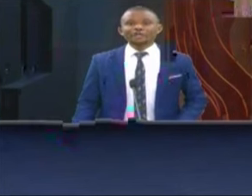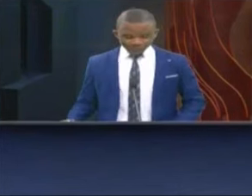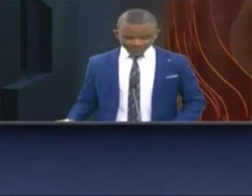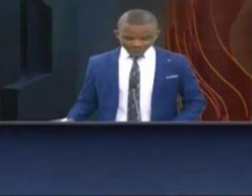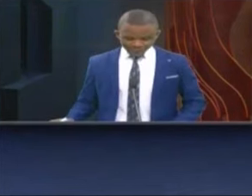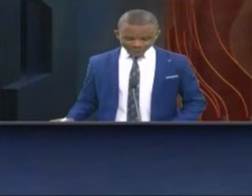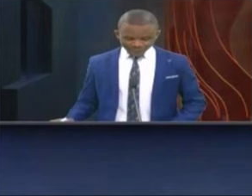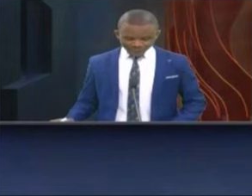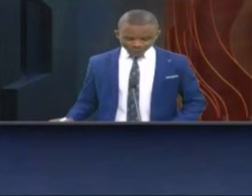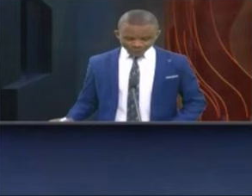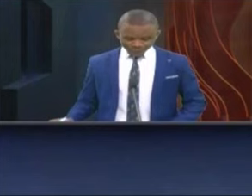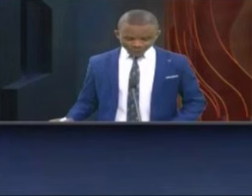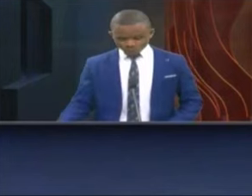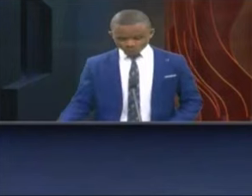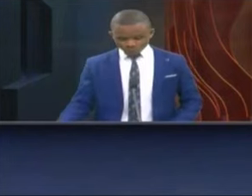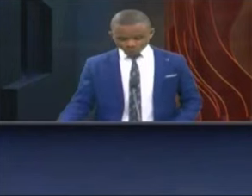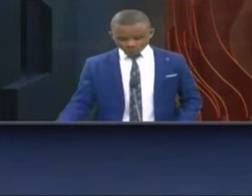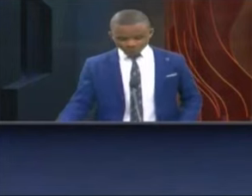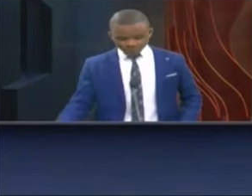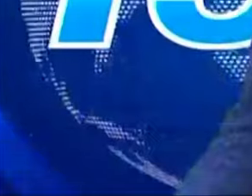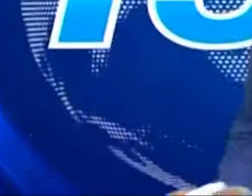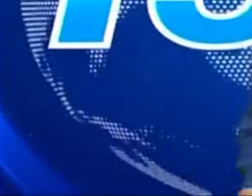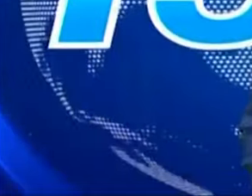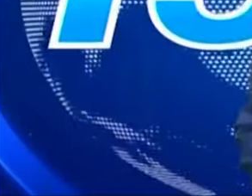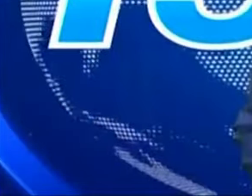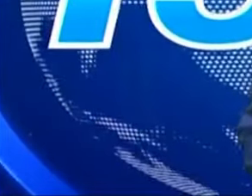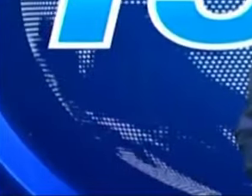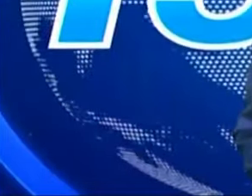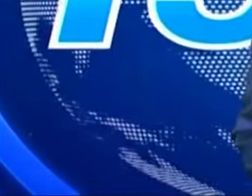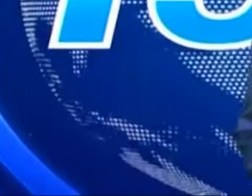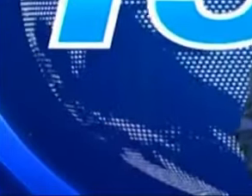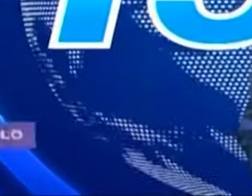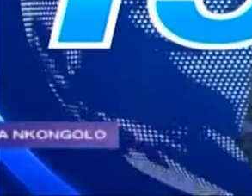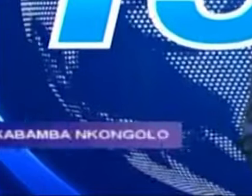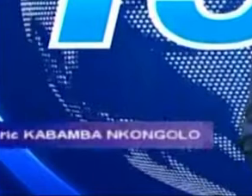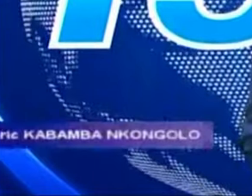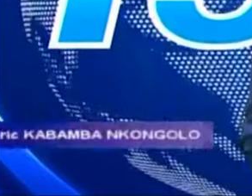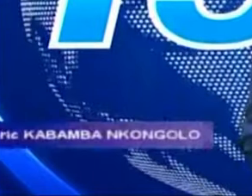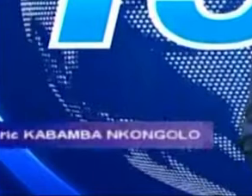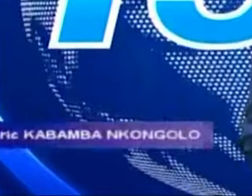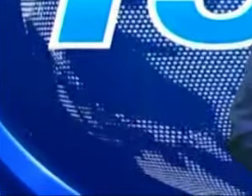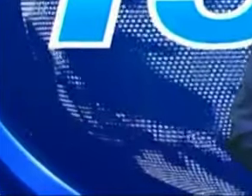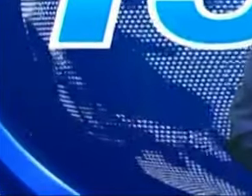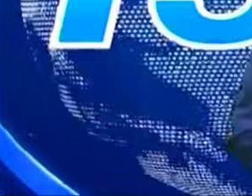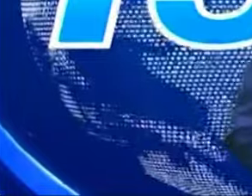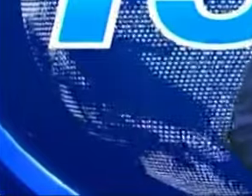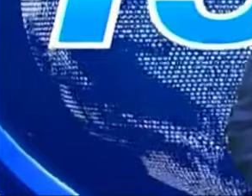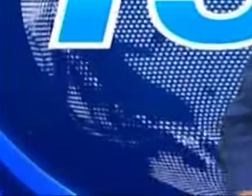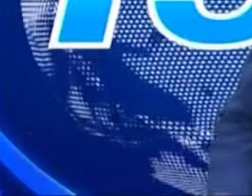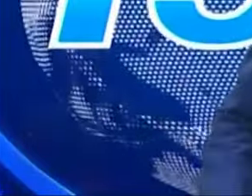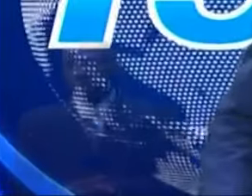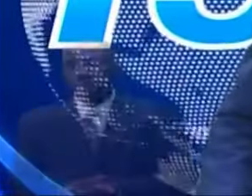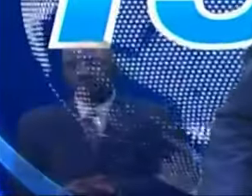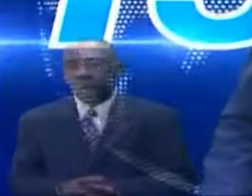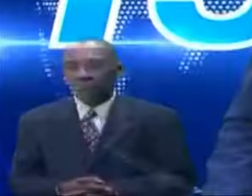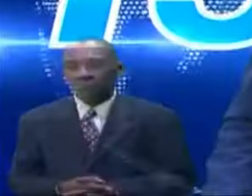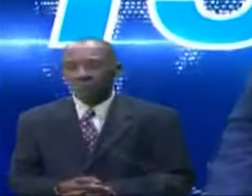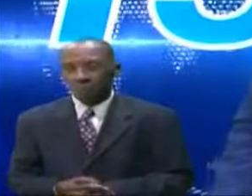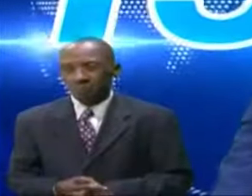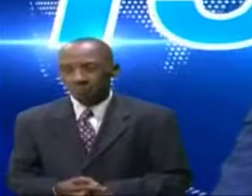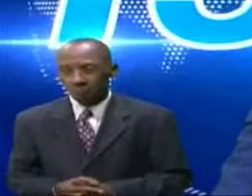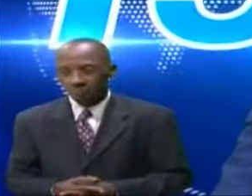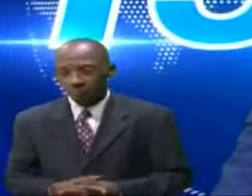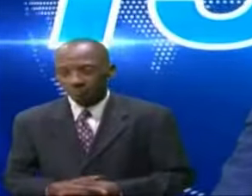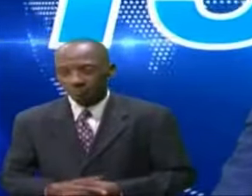notre d'un prix fixe. C'est tout pour l'essentiel de ce lundi. Mesdames et messieurs, encore une fois, bienvenue à vous si vous nous rejoignez à